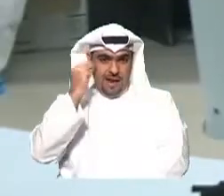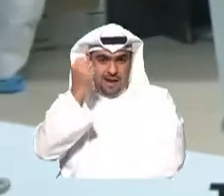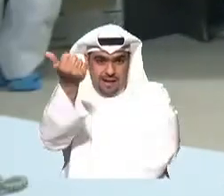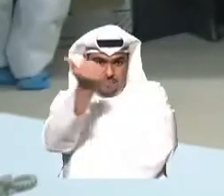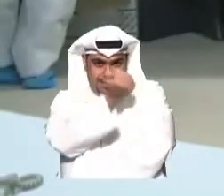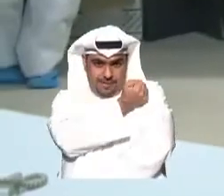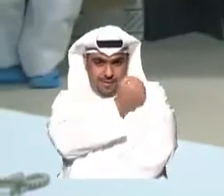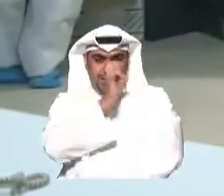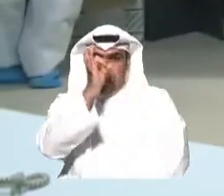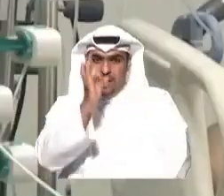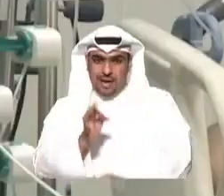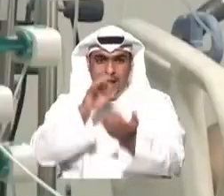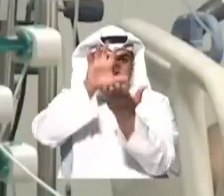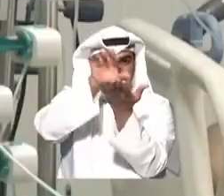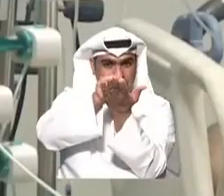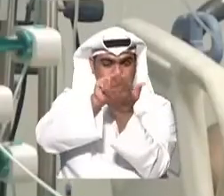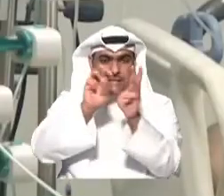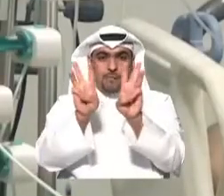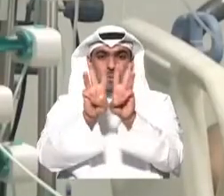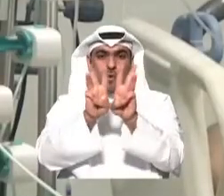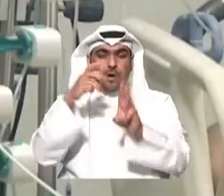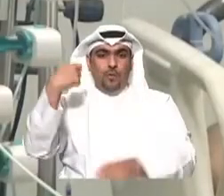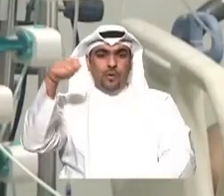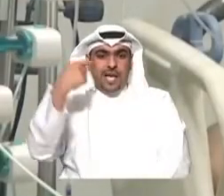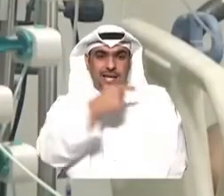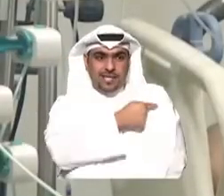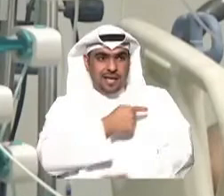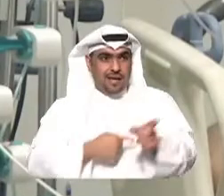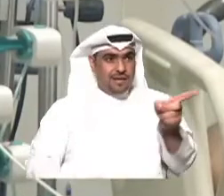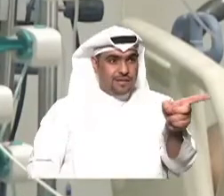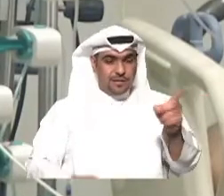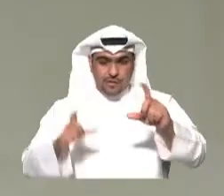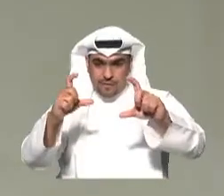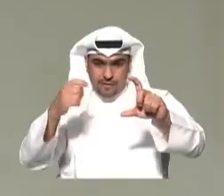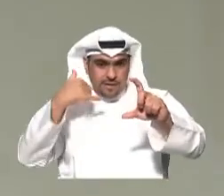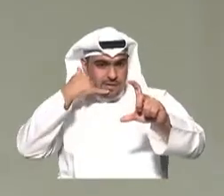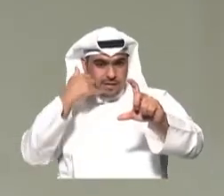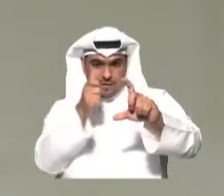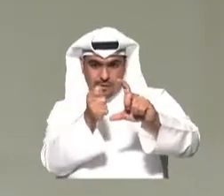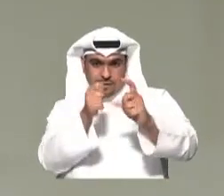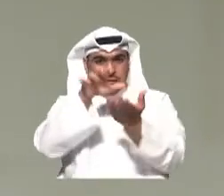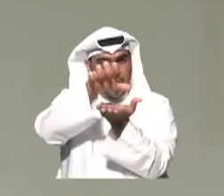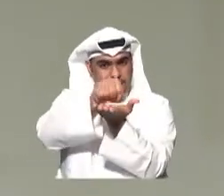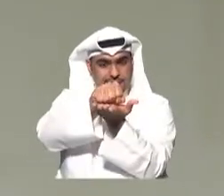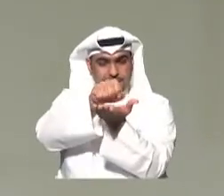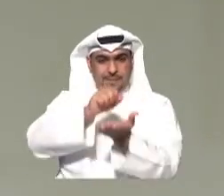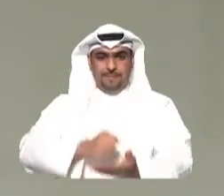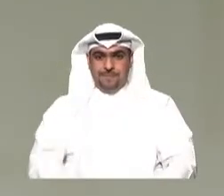الموقع الإلكتروني لوزارة الصحة من خلال المسح على الكود الظاهر على الشاشة.